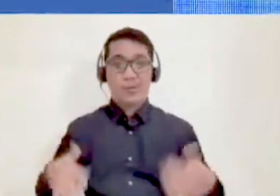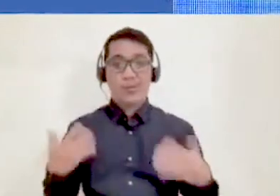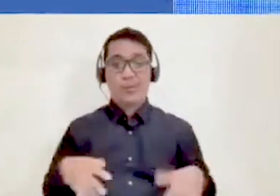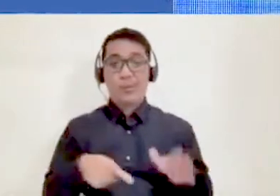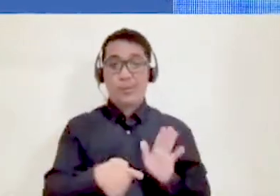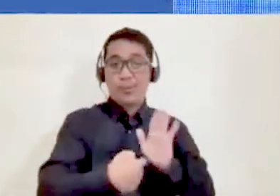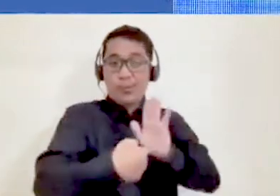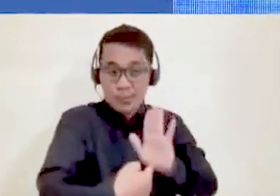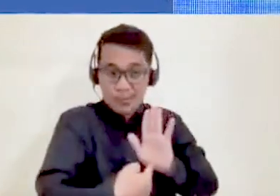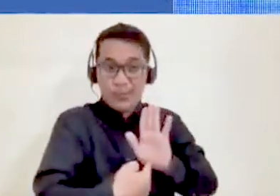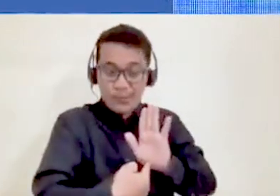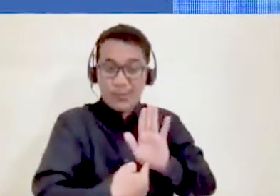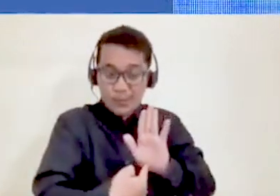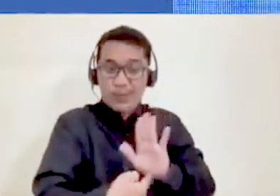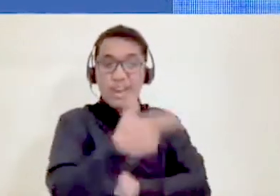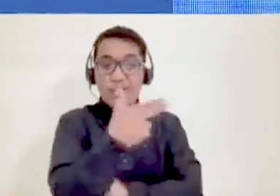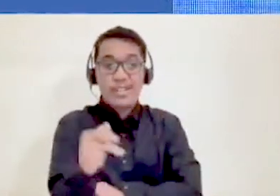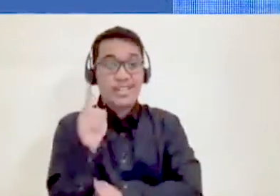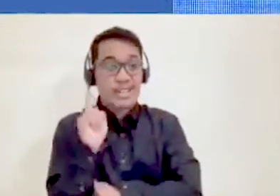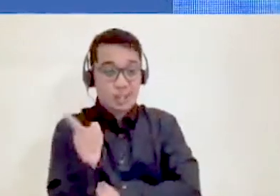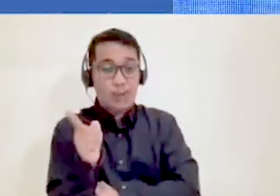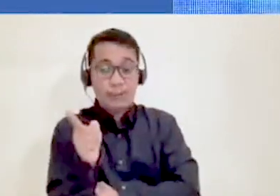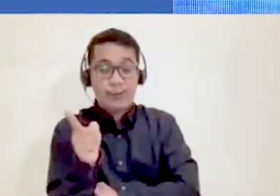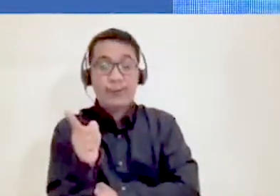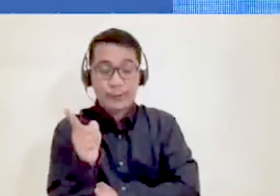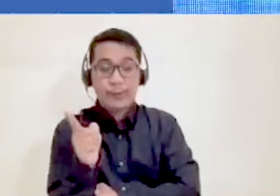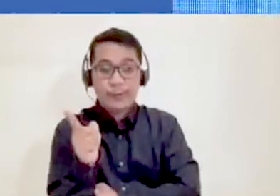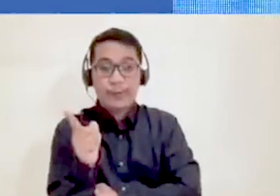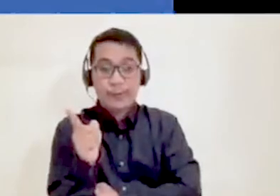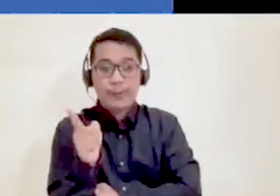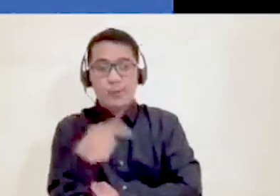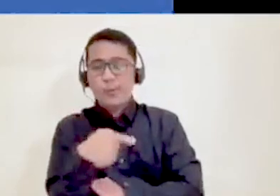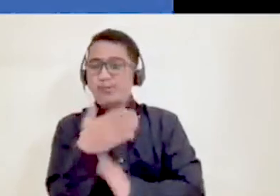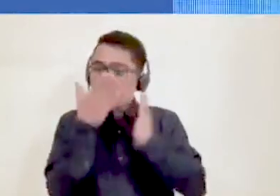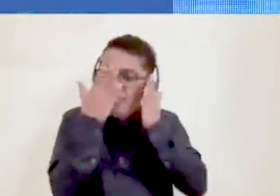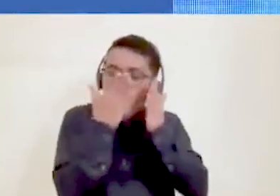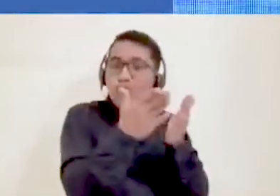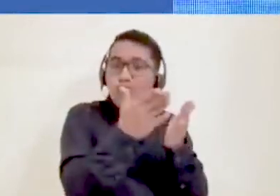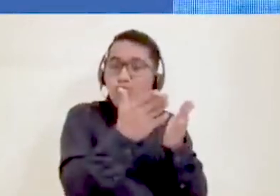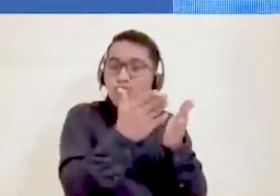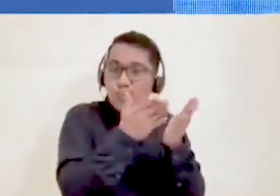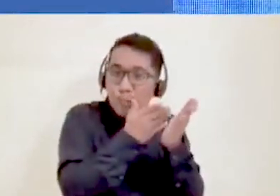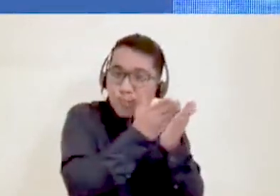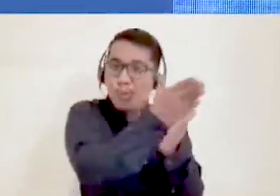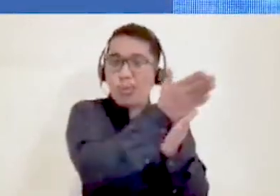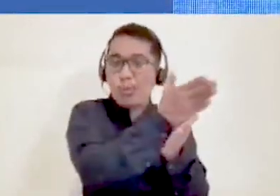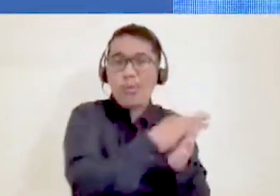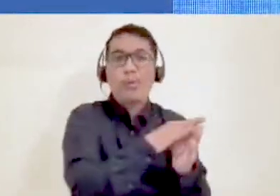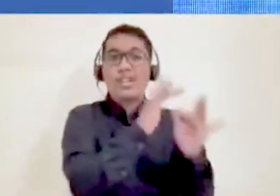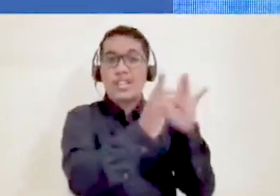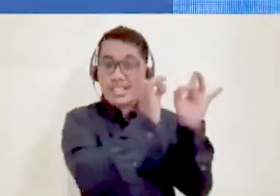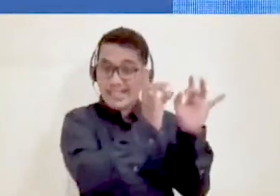bahwa Indonesia semakin intensif di dalam menggunakan di internet